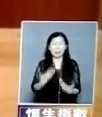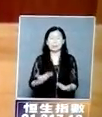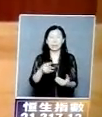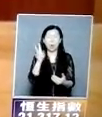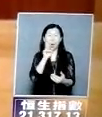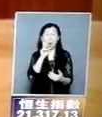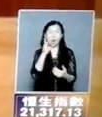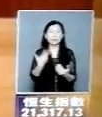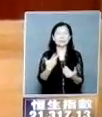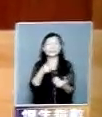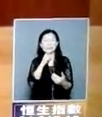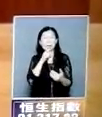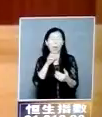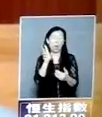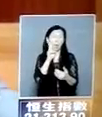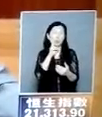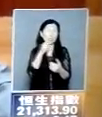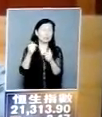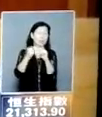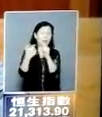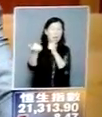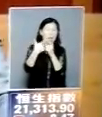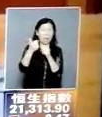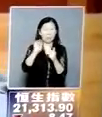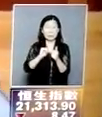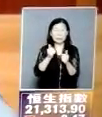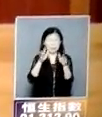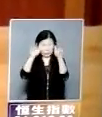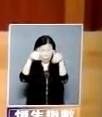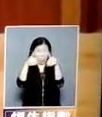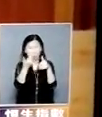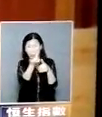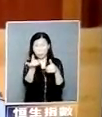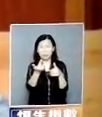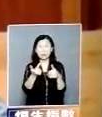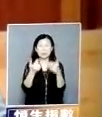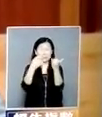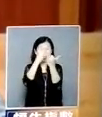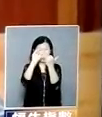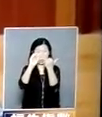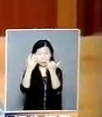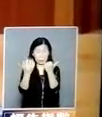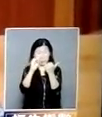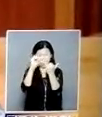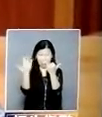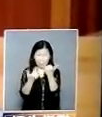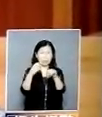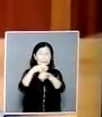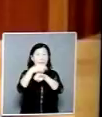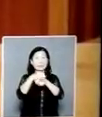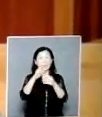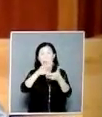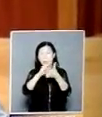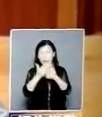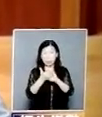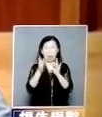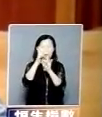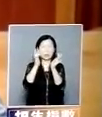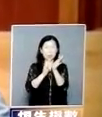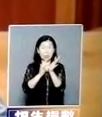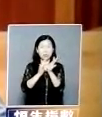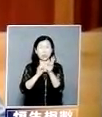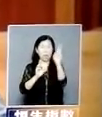截的言论。我们希望能够吸引到这六十几个国家不同文化、宗教、历史背景